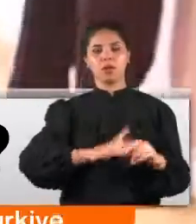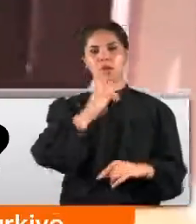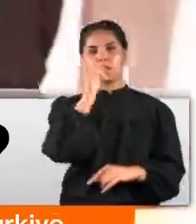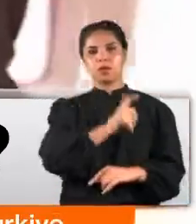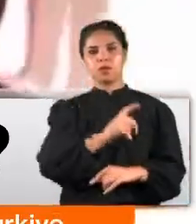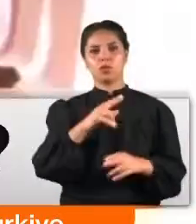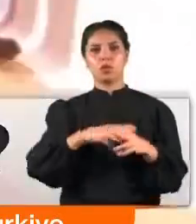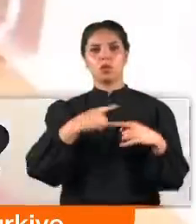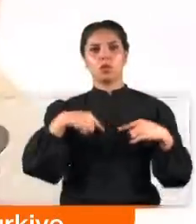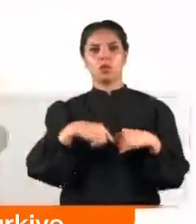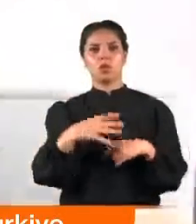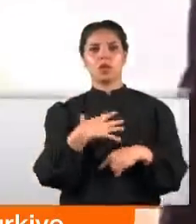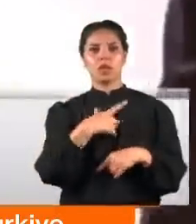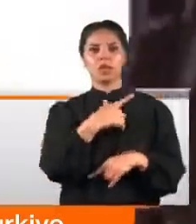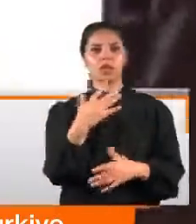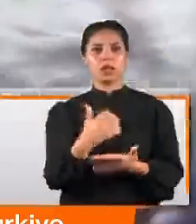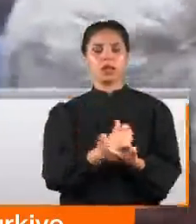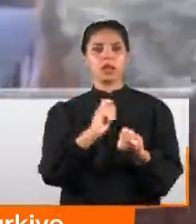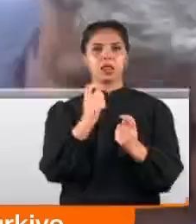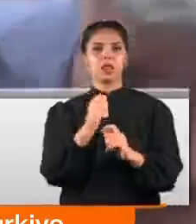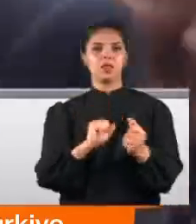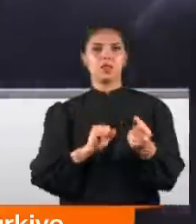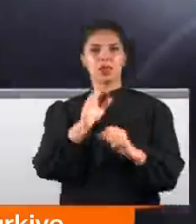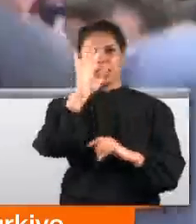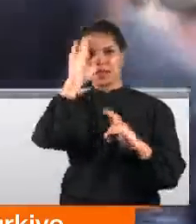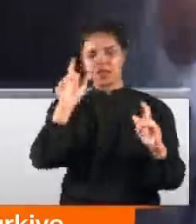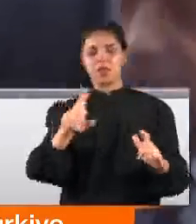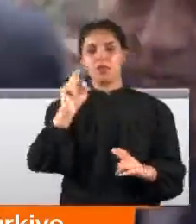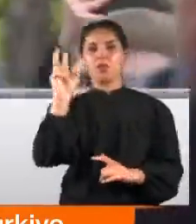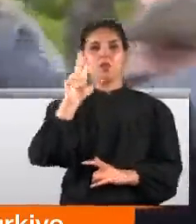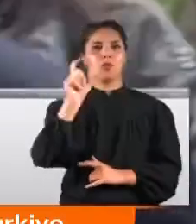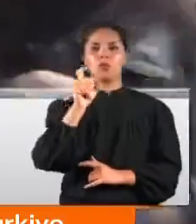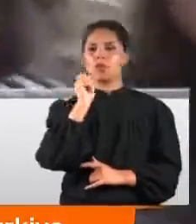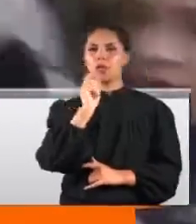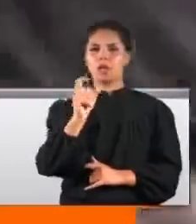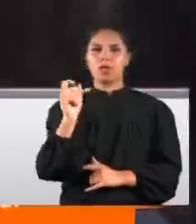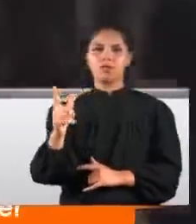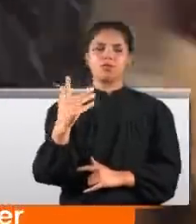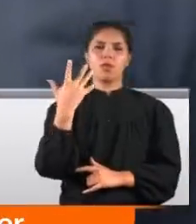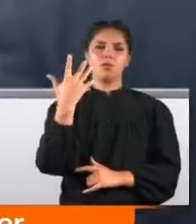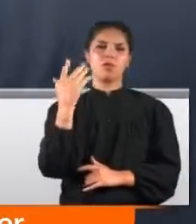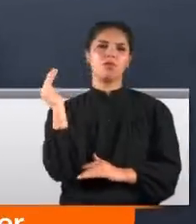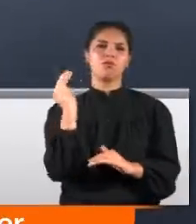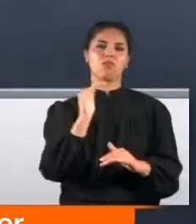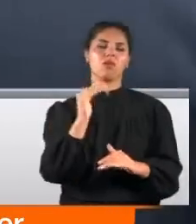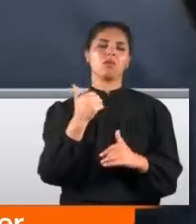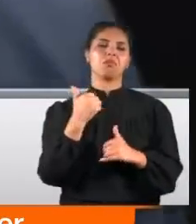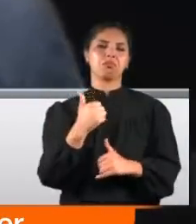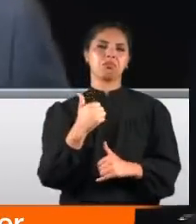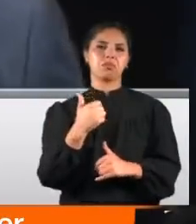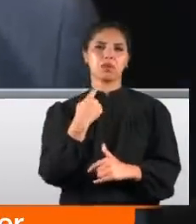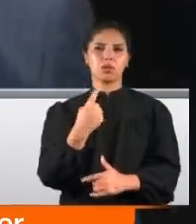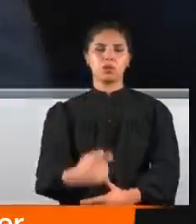ipi çok rahat göğüsleyeceği, değişim hareketinin İstanbul'daki 39 ilçeden en fazla 5'inin desteğini alabileceği de